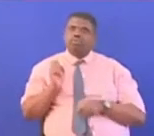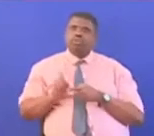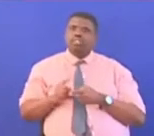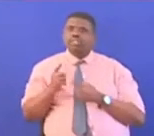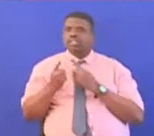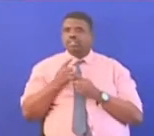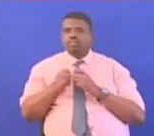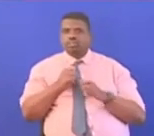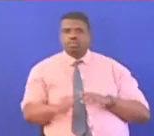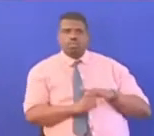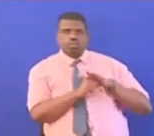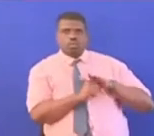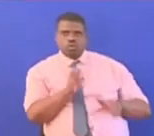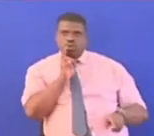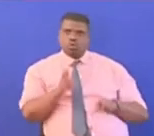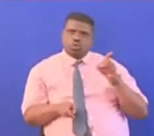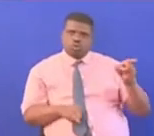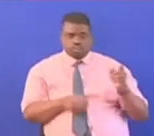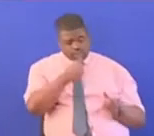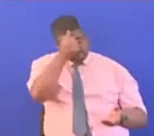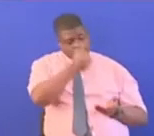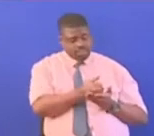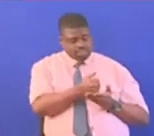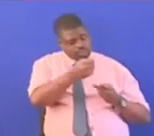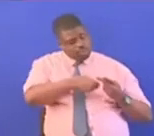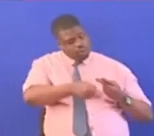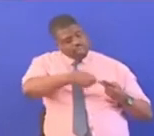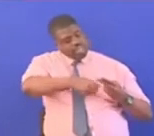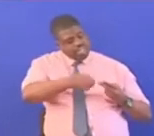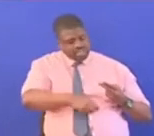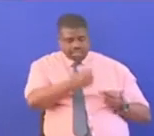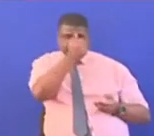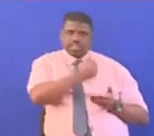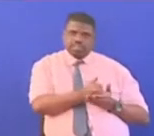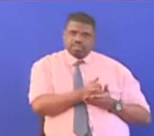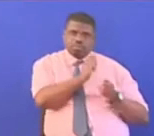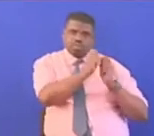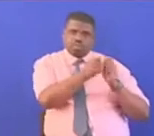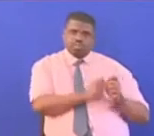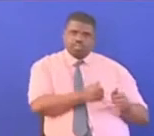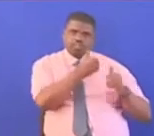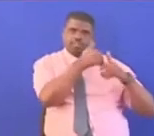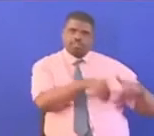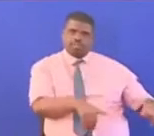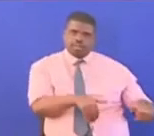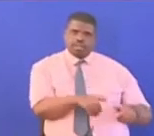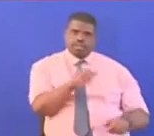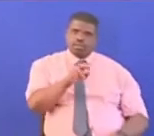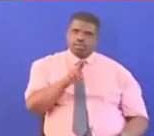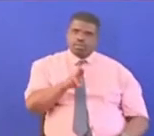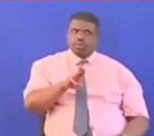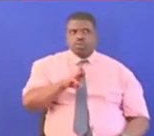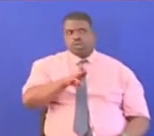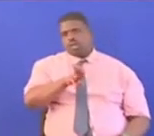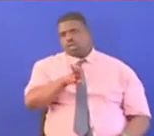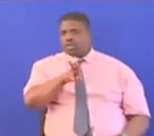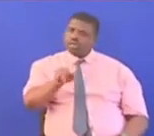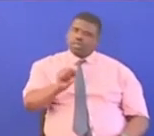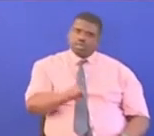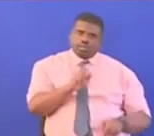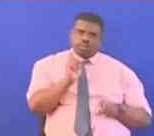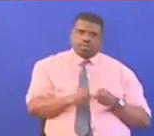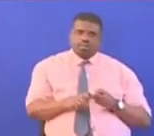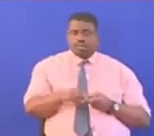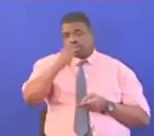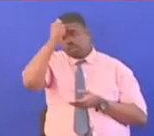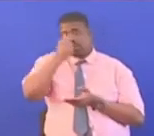niseme ninaunga mkono hoja maazimio yote mawili, azimio la kurekebisha mipaka ya Ruaha, lakini vile vile